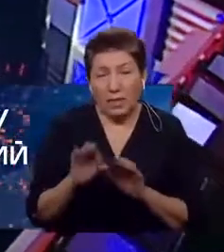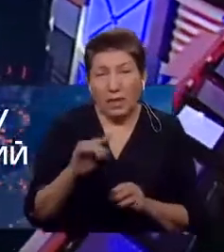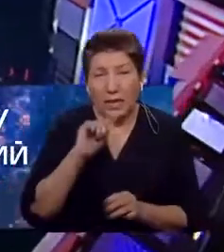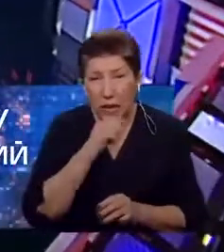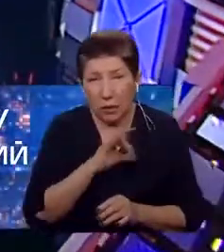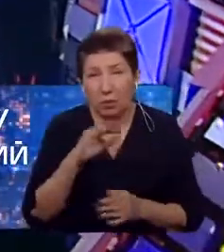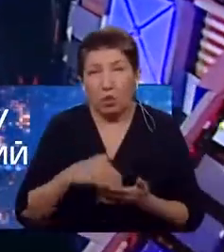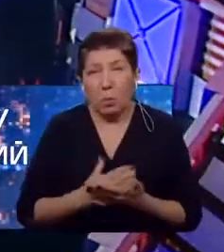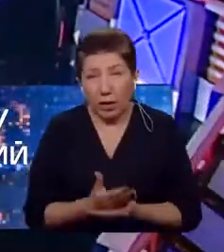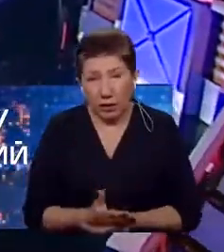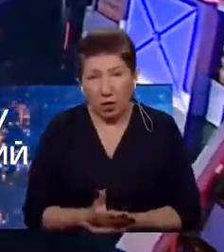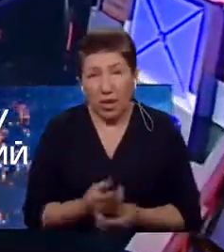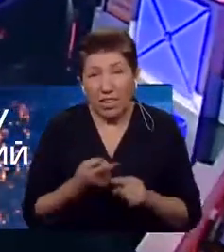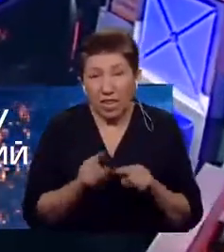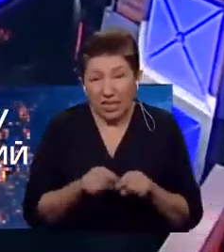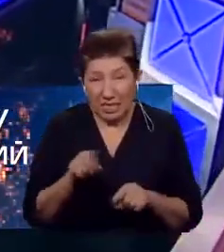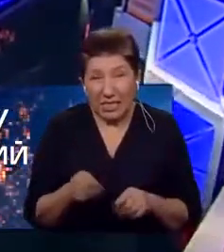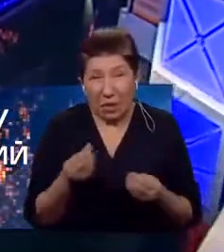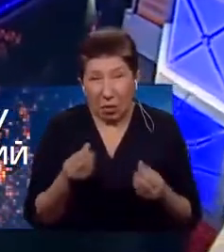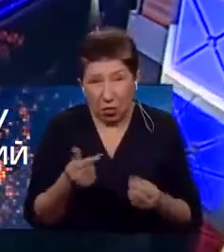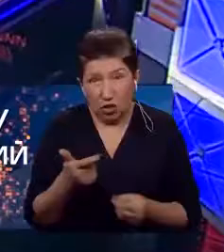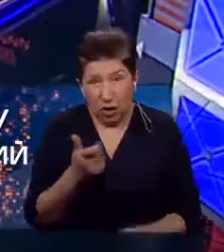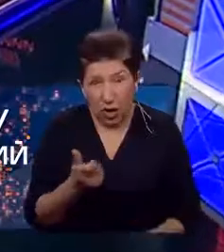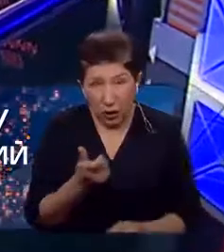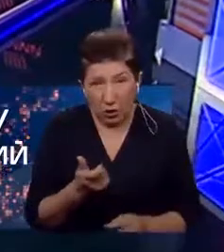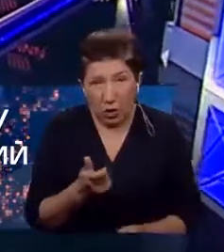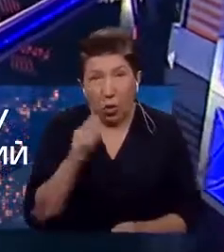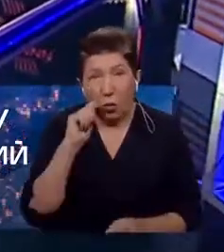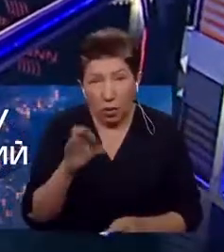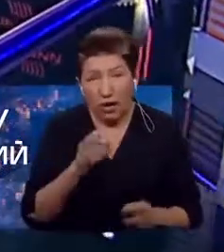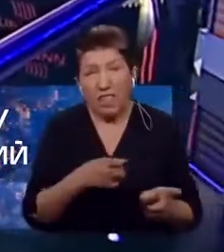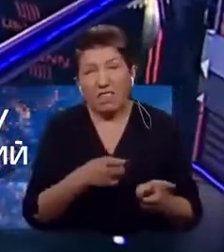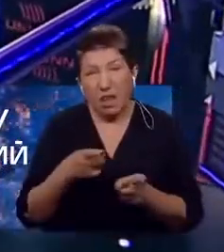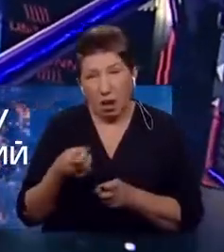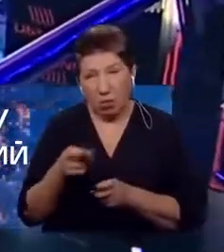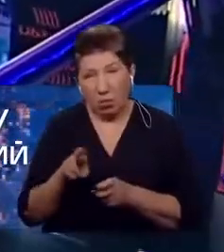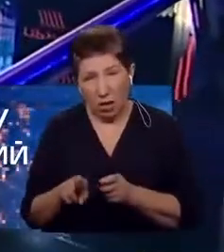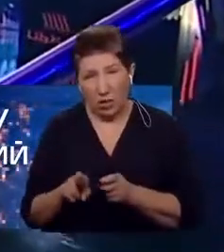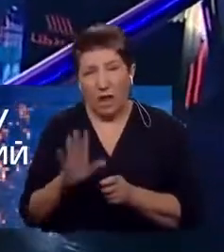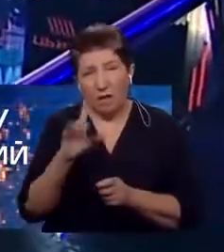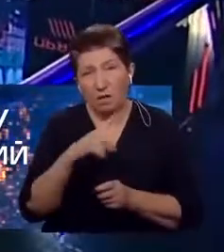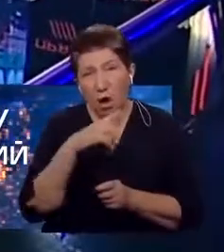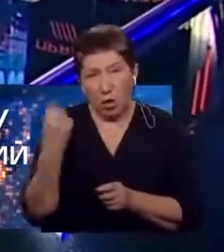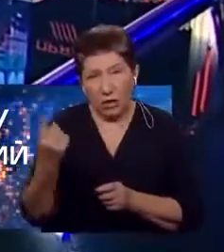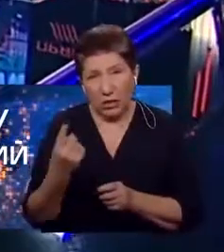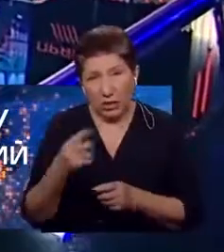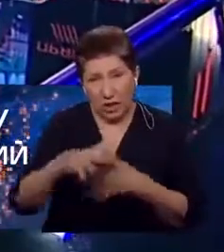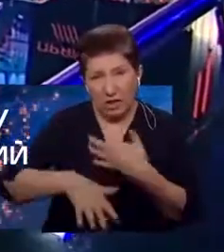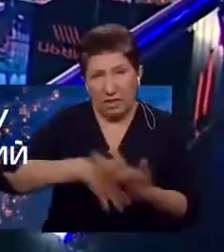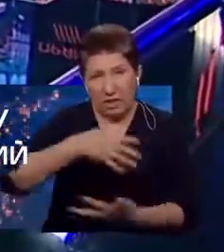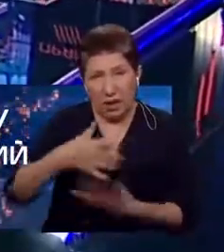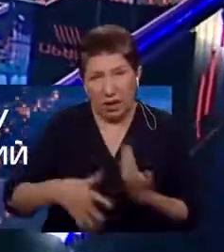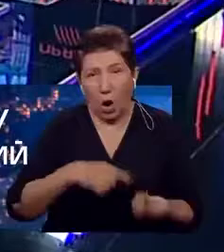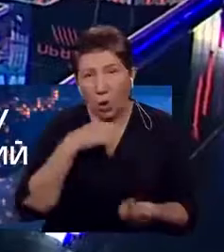Власне, через ці газові гроші Україна і втягнулася в російський вир